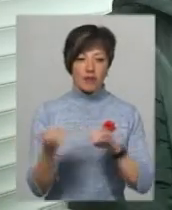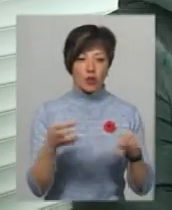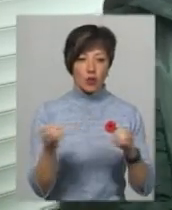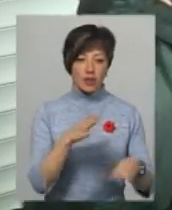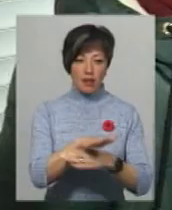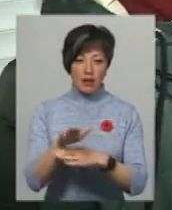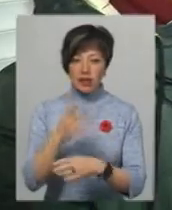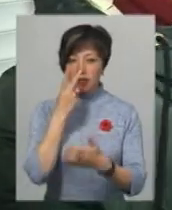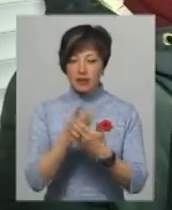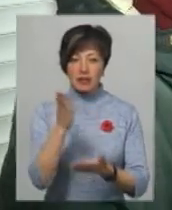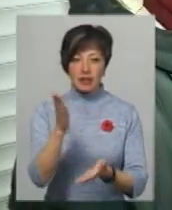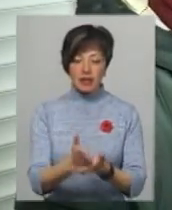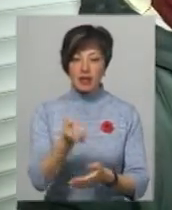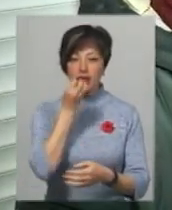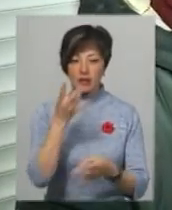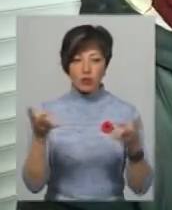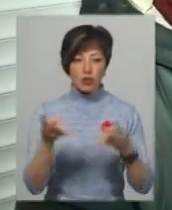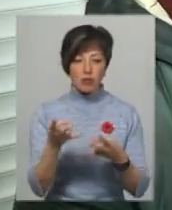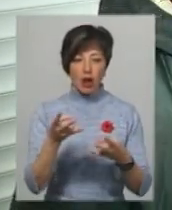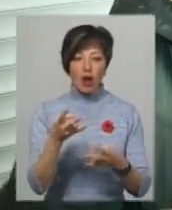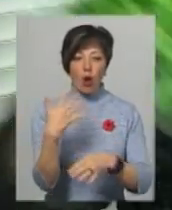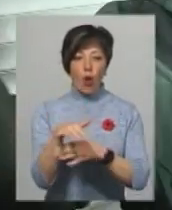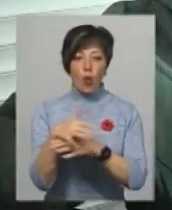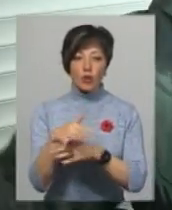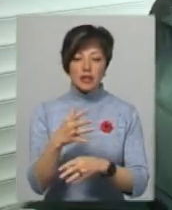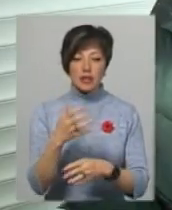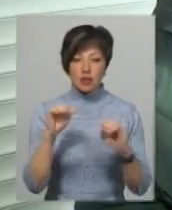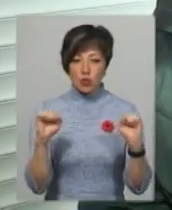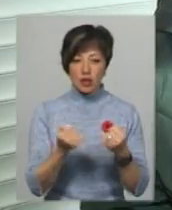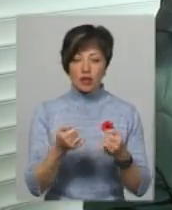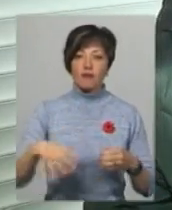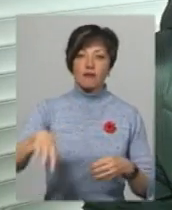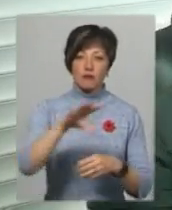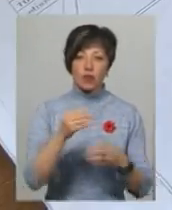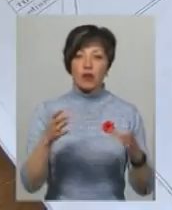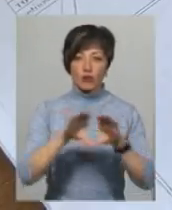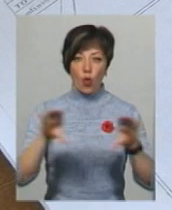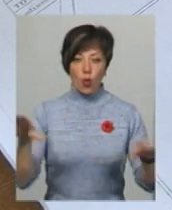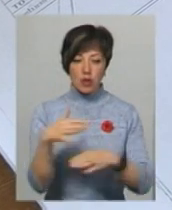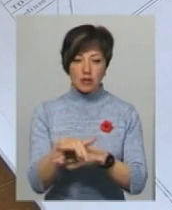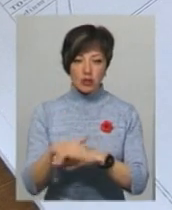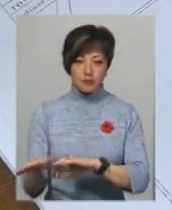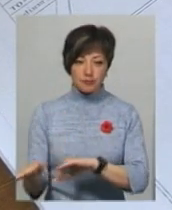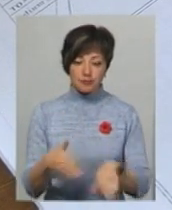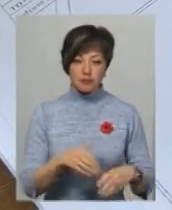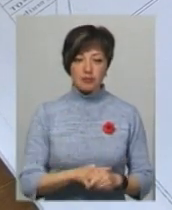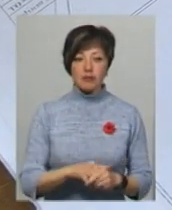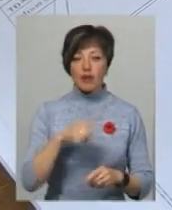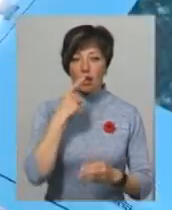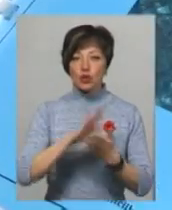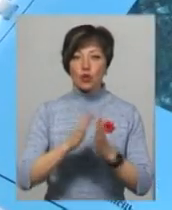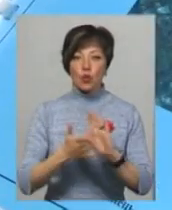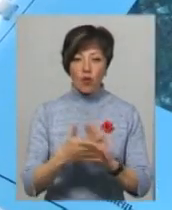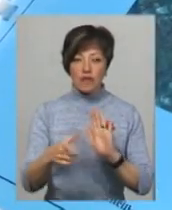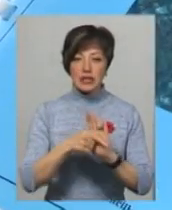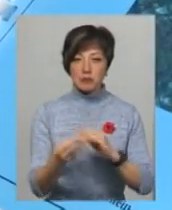От дивіться, їй на квіти, літом потрібен кондиціонер. Хіба ми для чого для всього приміщення кондиціонер? Микола Тимчишин каже, договори з